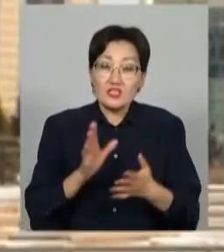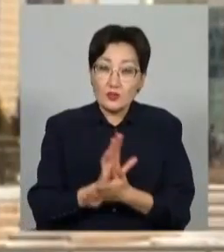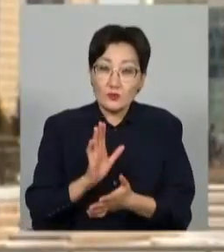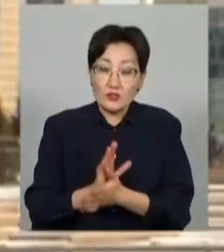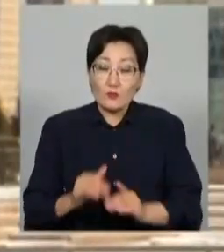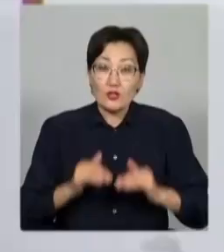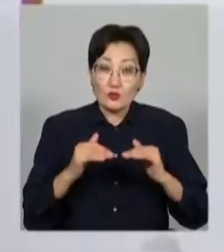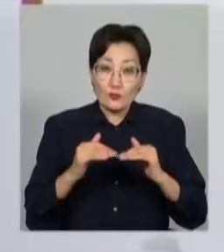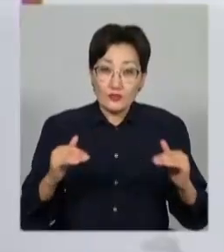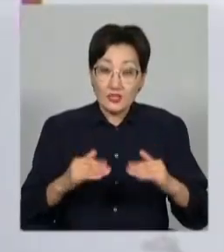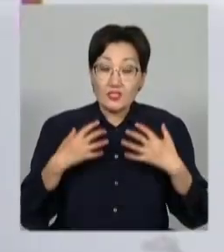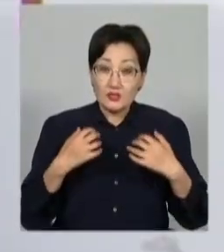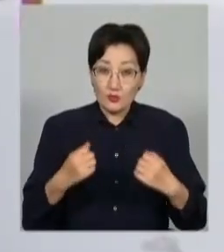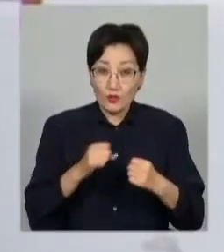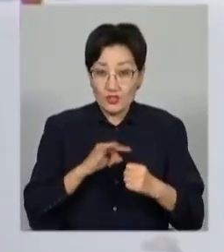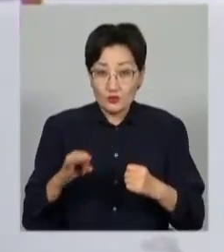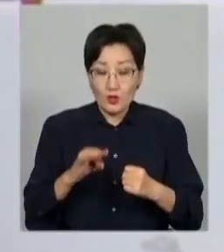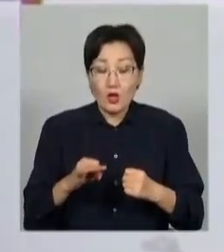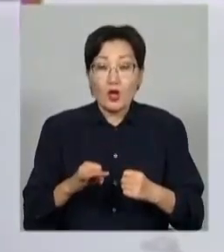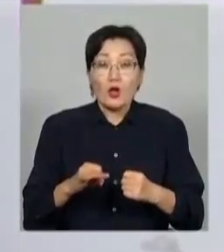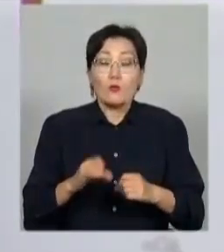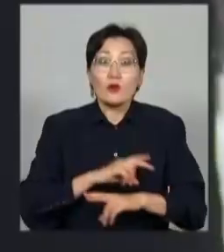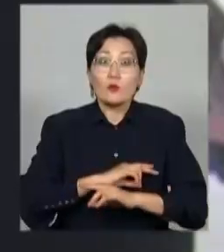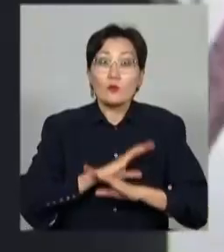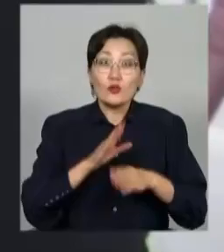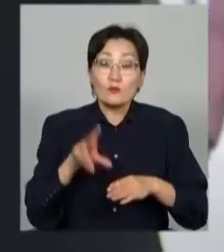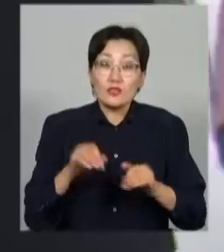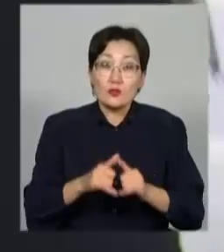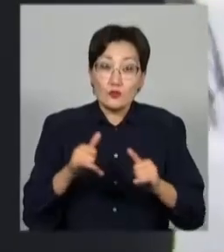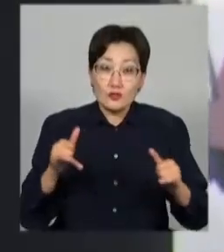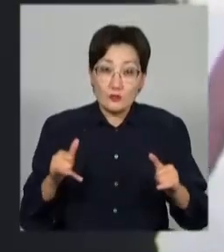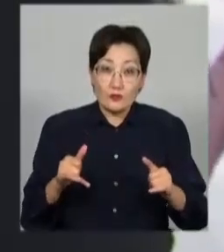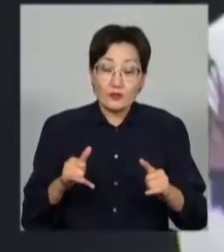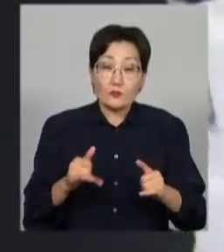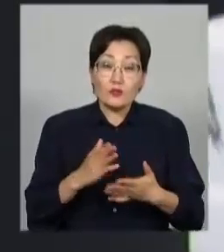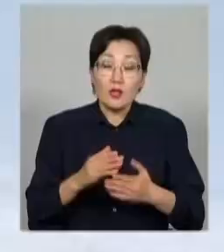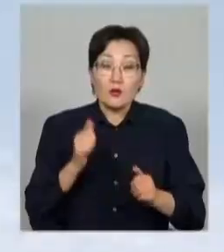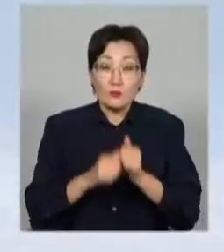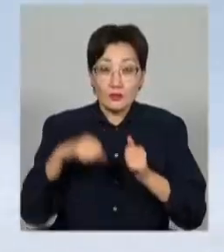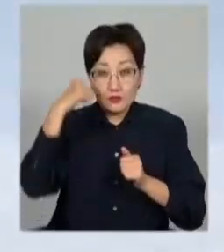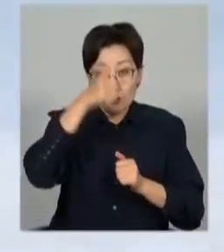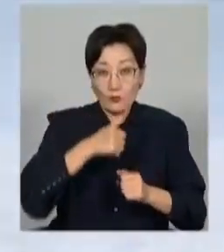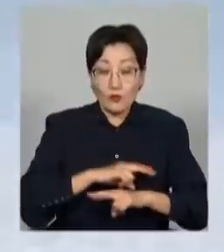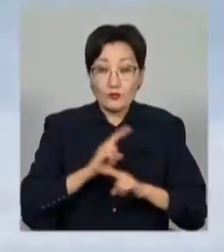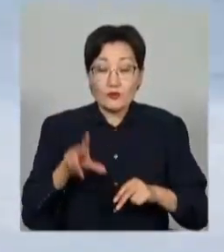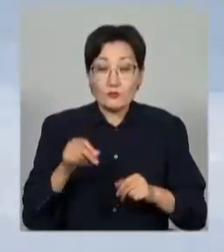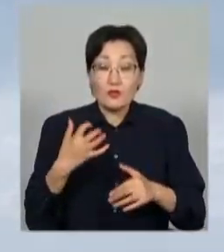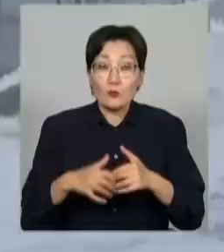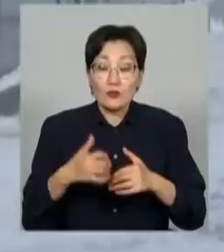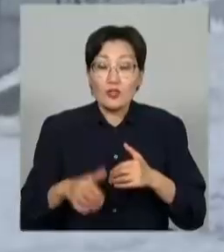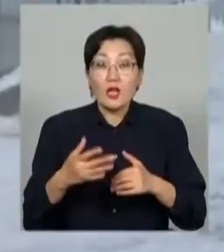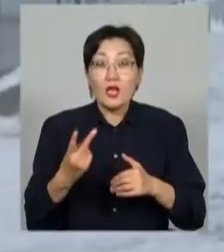ластануының жоғары деңгейі денсаулыққа және өлім-жітім динамикасына теріс әсер етуде. Жыл сайын құрбан болатындар саны орташа